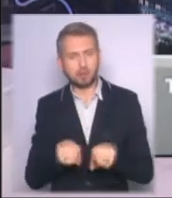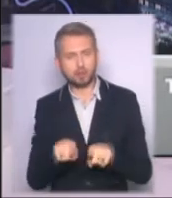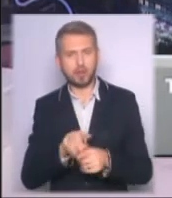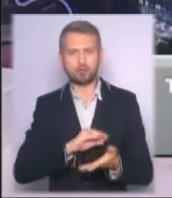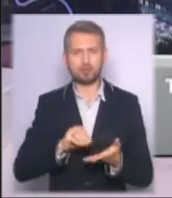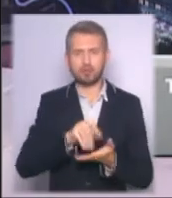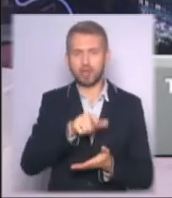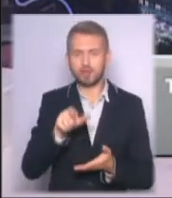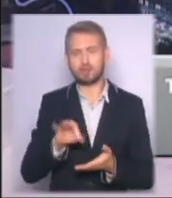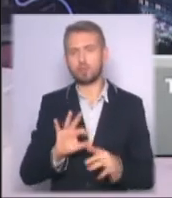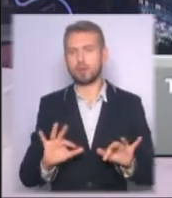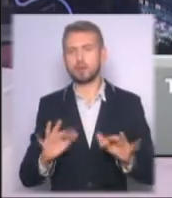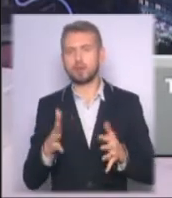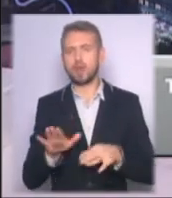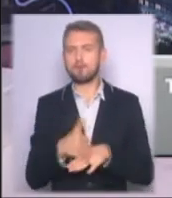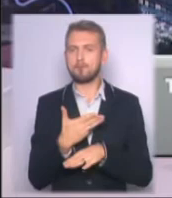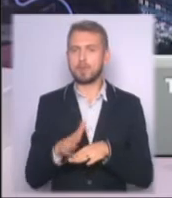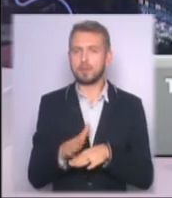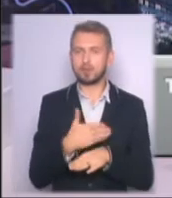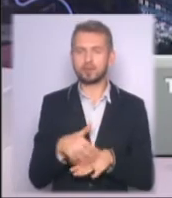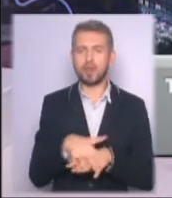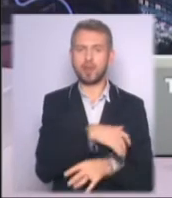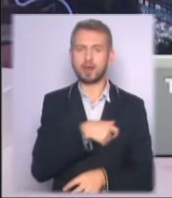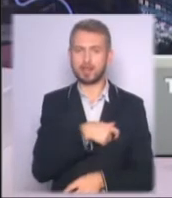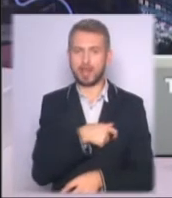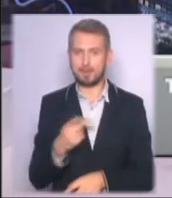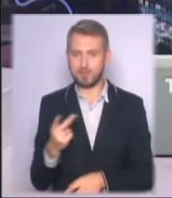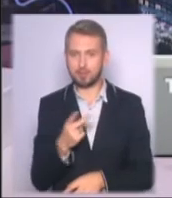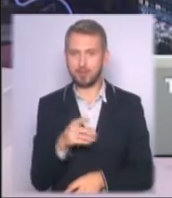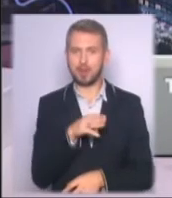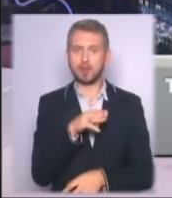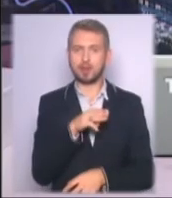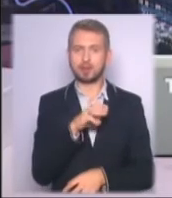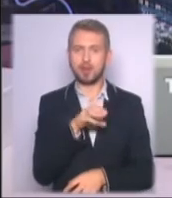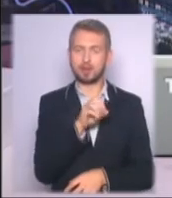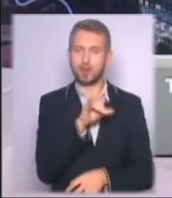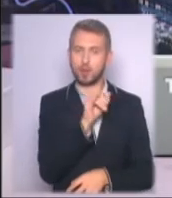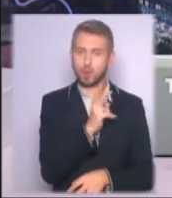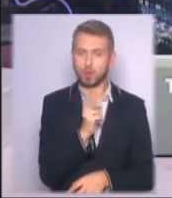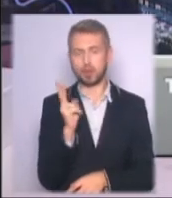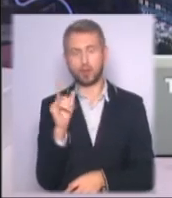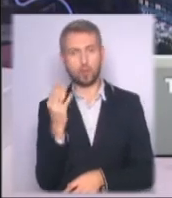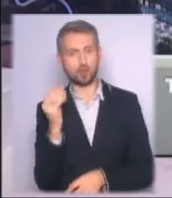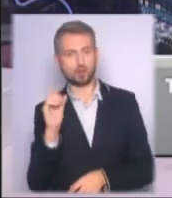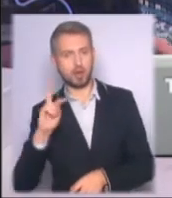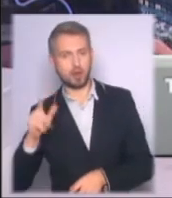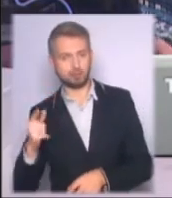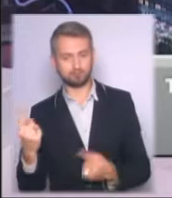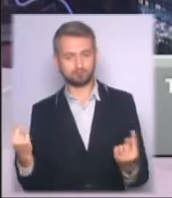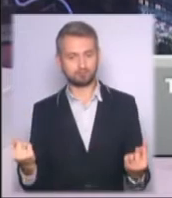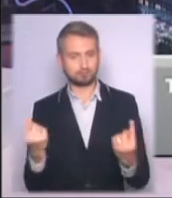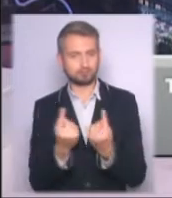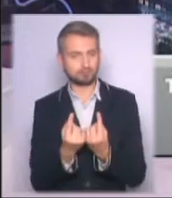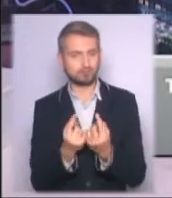і аналітики про інцидент між нардепами паном Титоруком та пані Кужель. Власне, як от